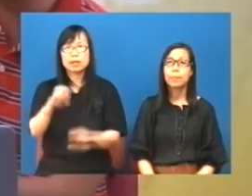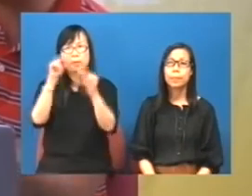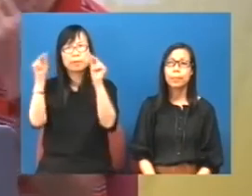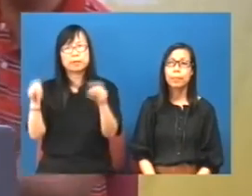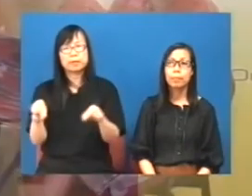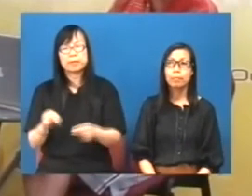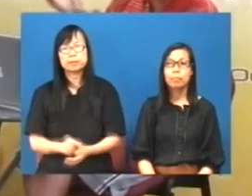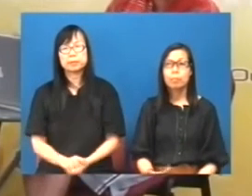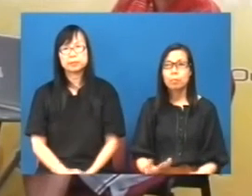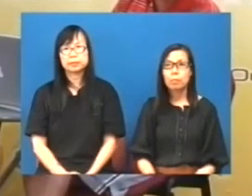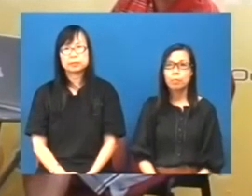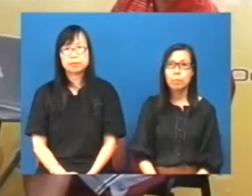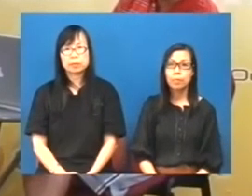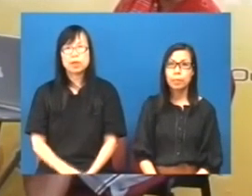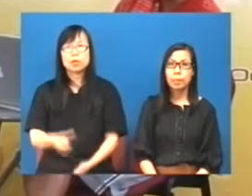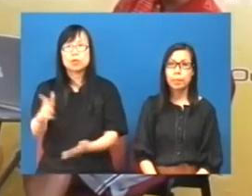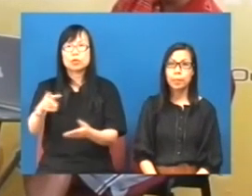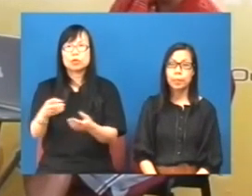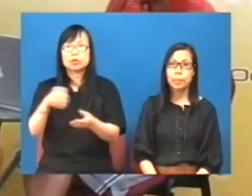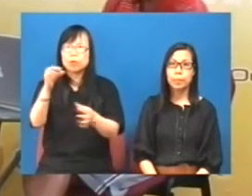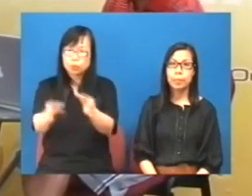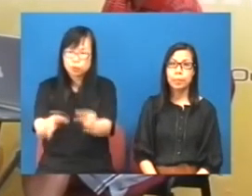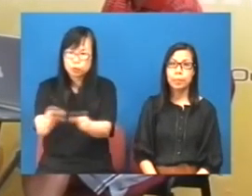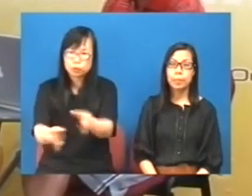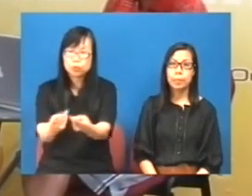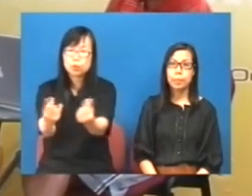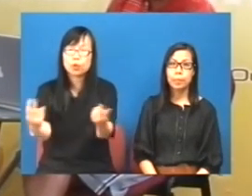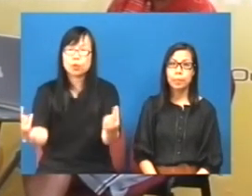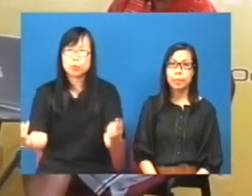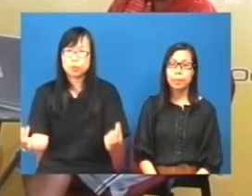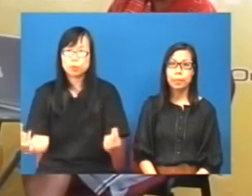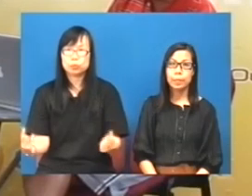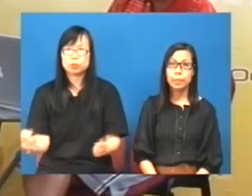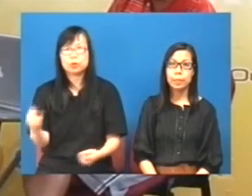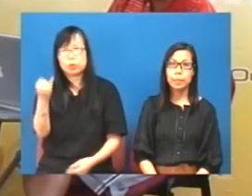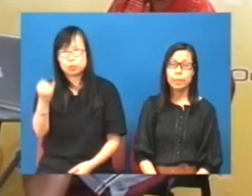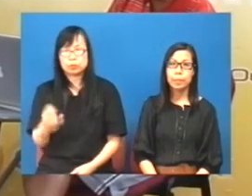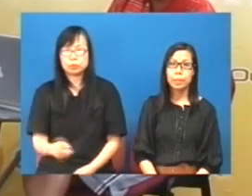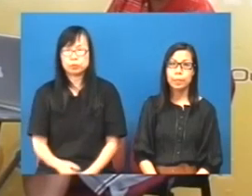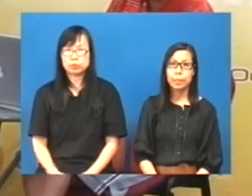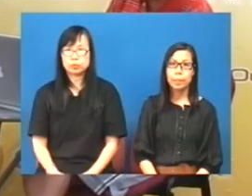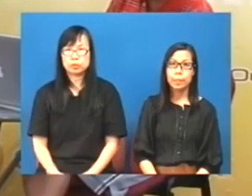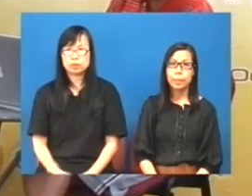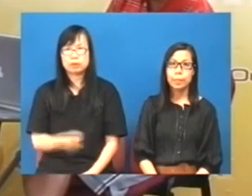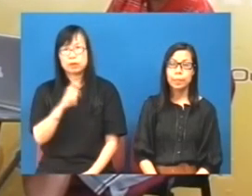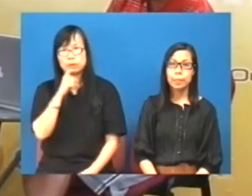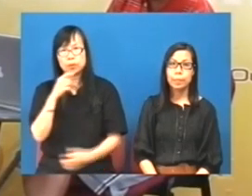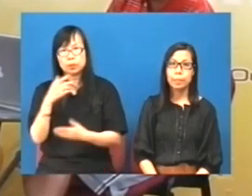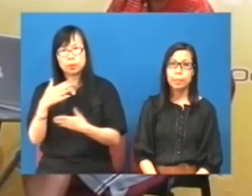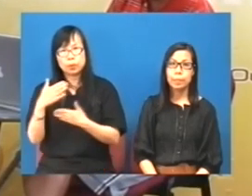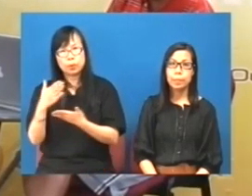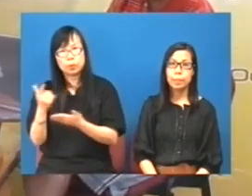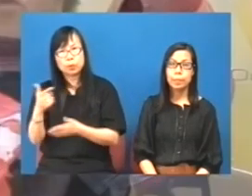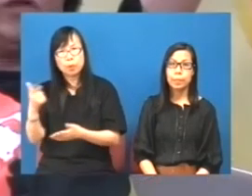但為什麼不夠這個局場除了種草之外就是種錯草之外還有很多事情可以做譬如